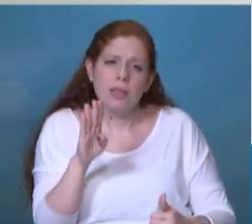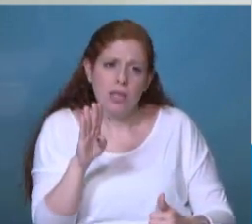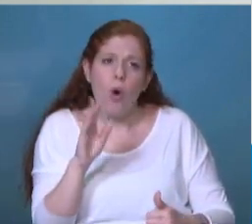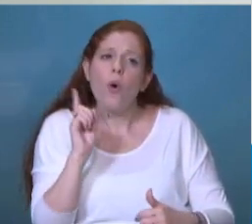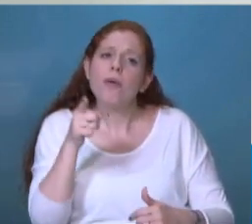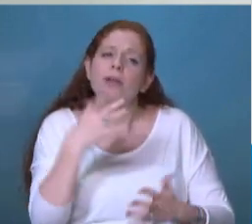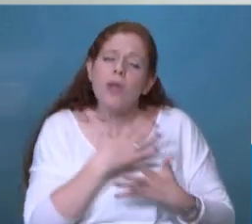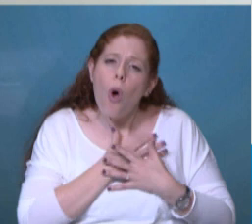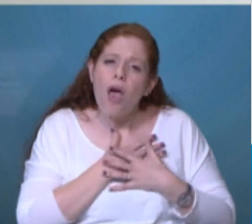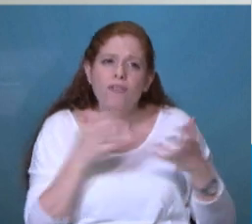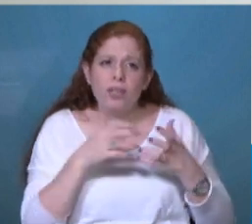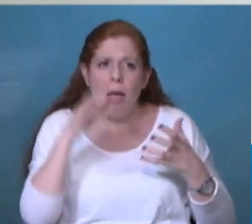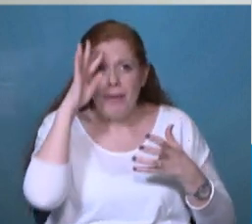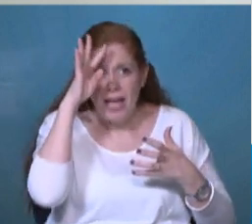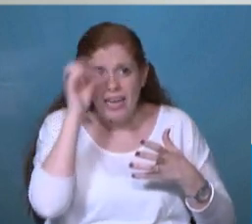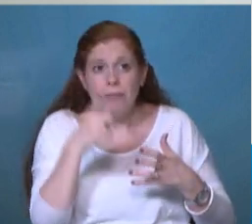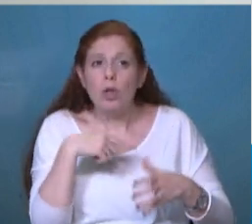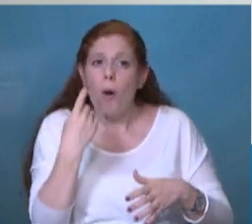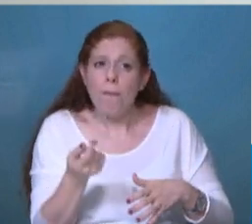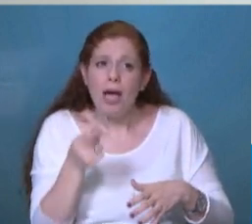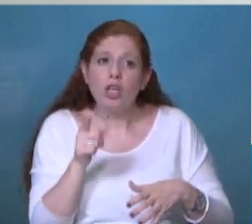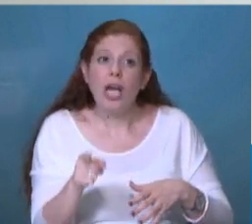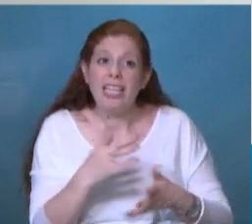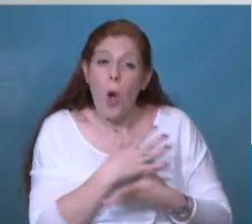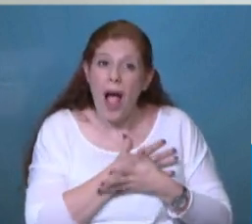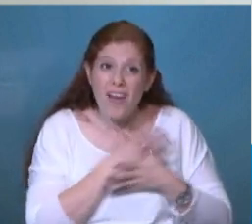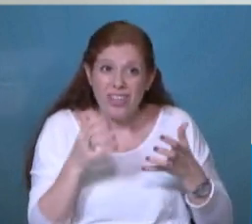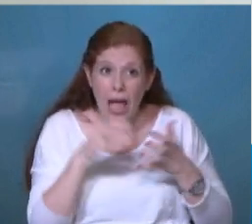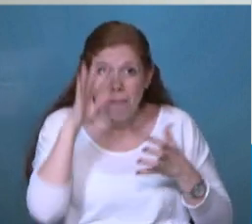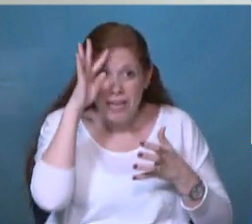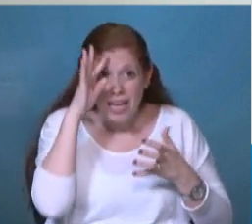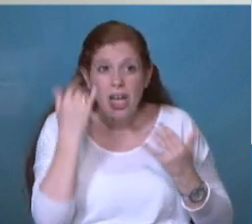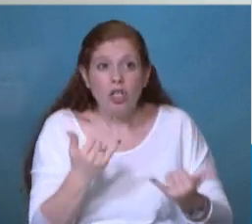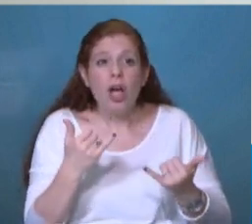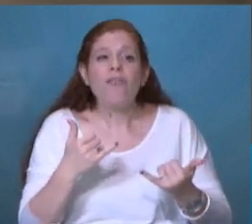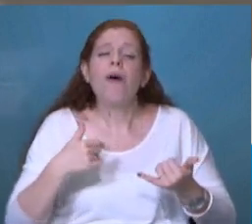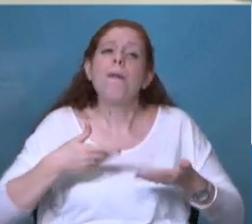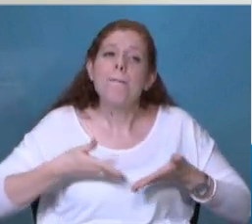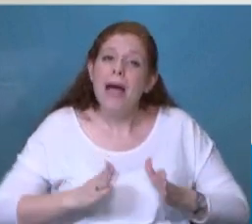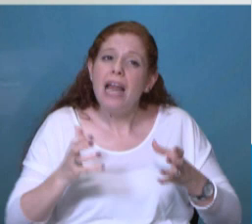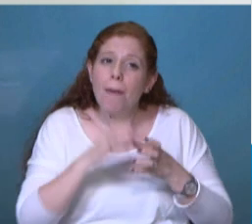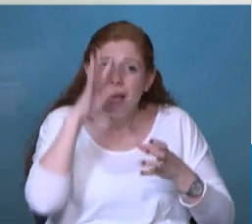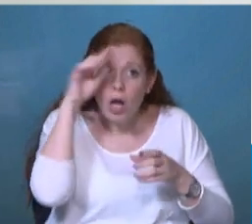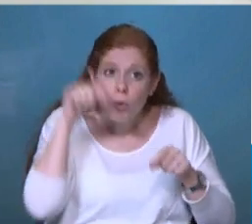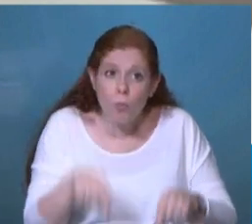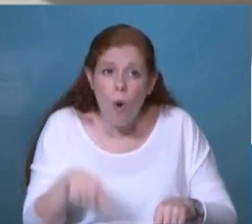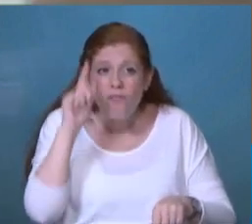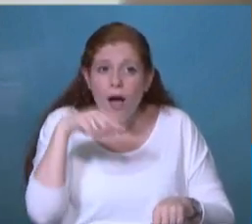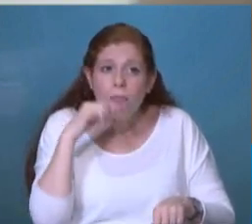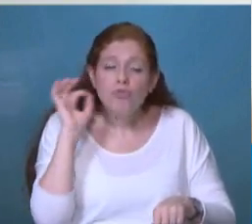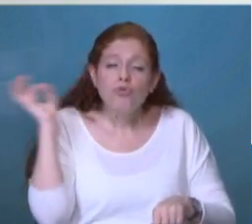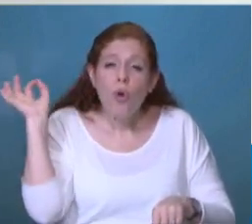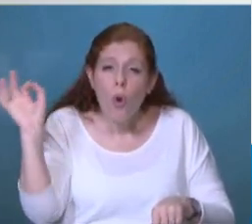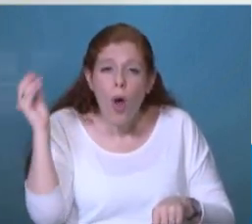loved Iranian people, if you say I love the Iranian people, now one Iranian people is here and his father was studying in